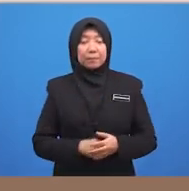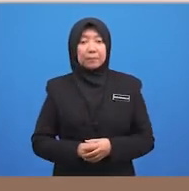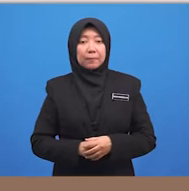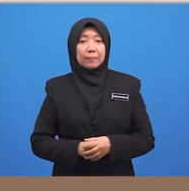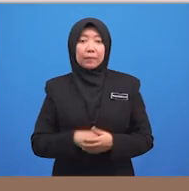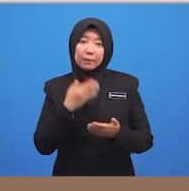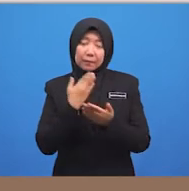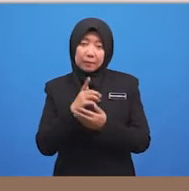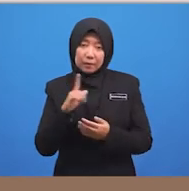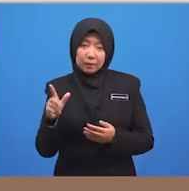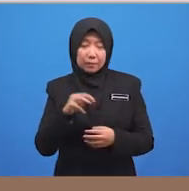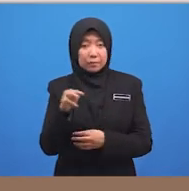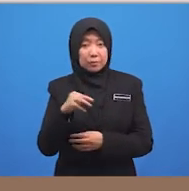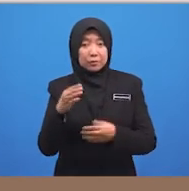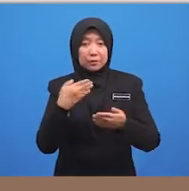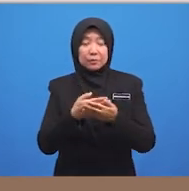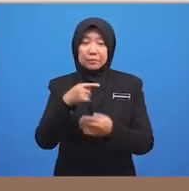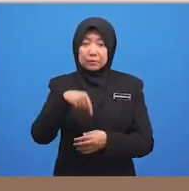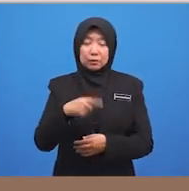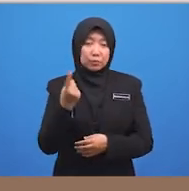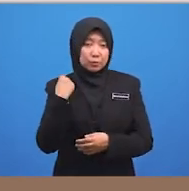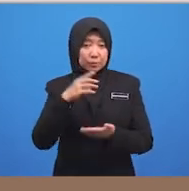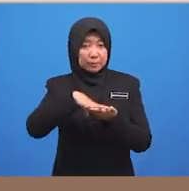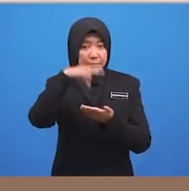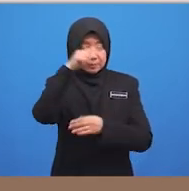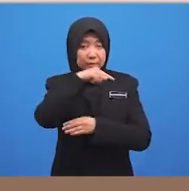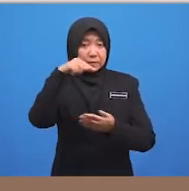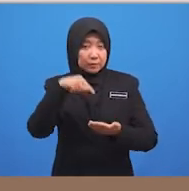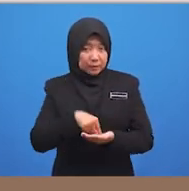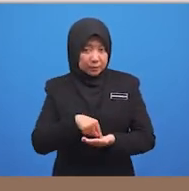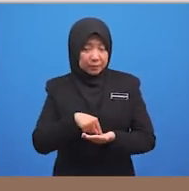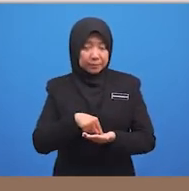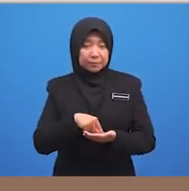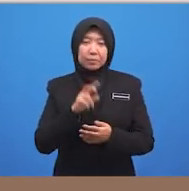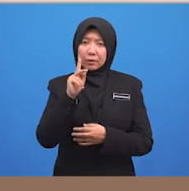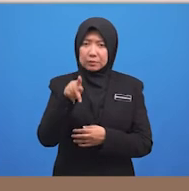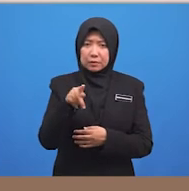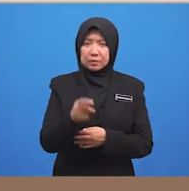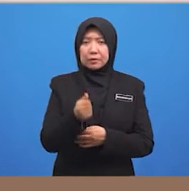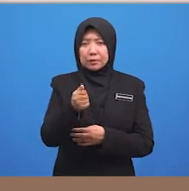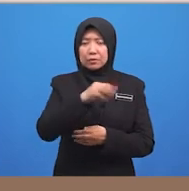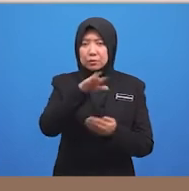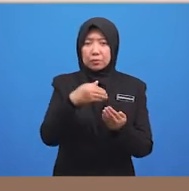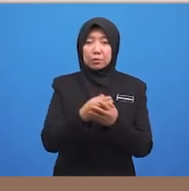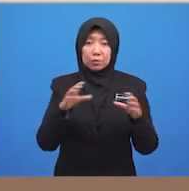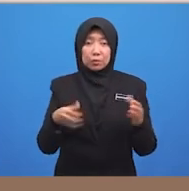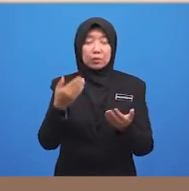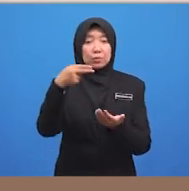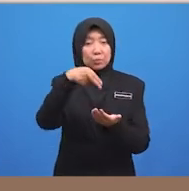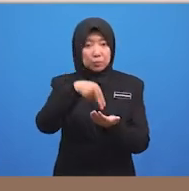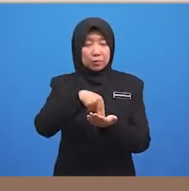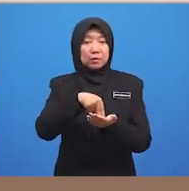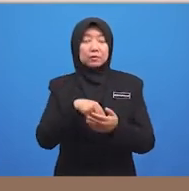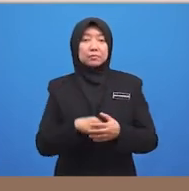Baiklah murid-murid, sampai di sini dahulu pembelajaran kita hari ini. Pastikan anda semua membuat ulang kaji.